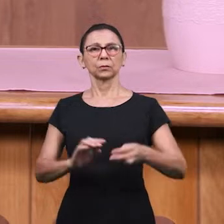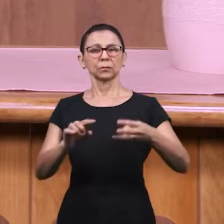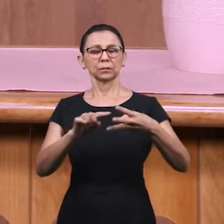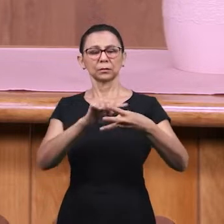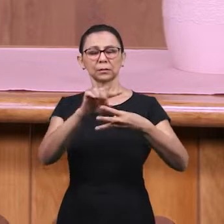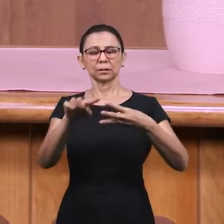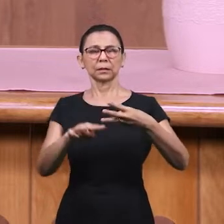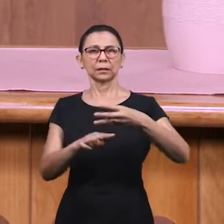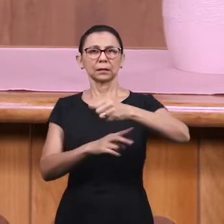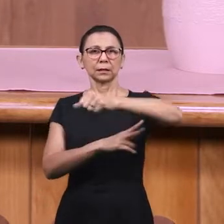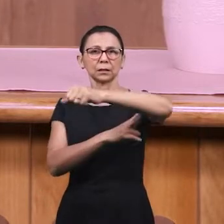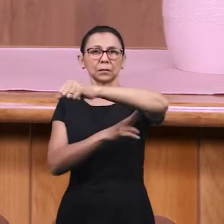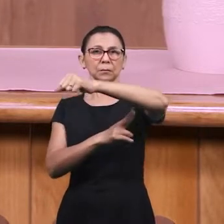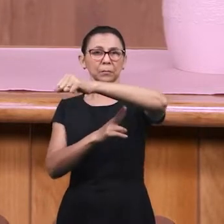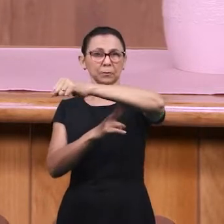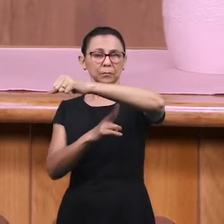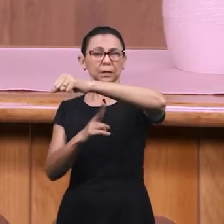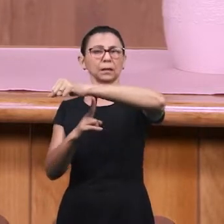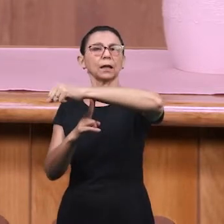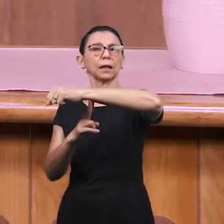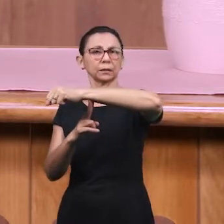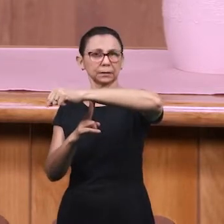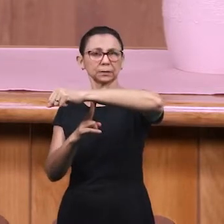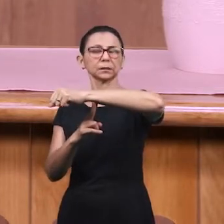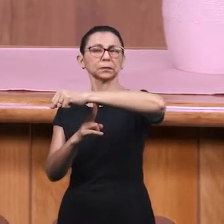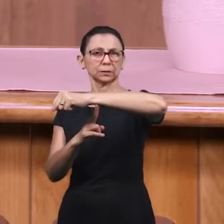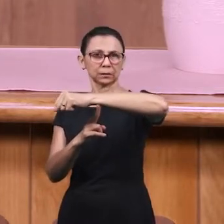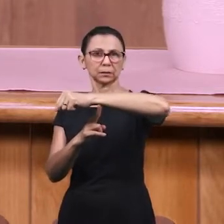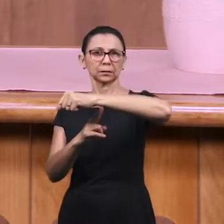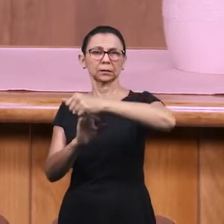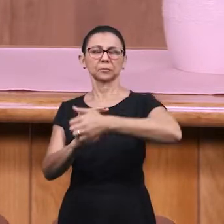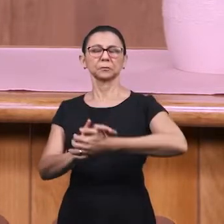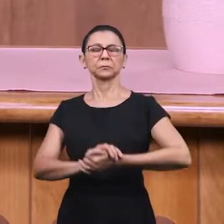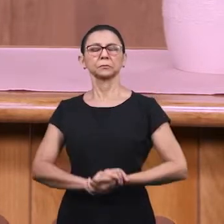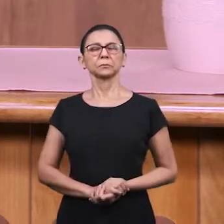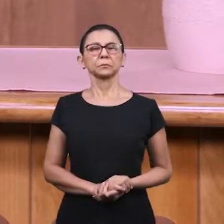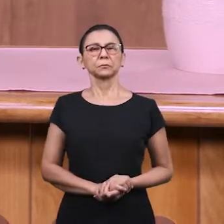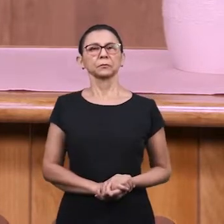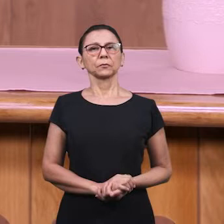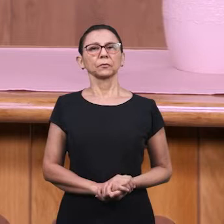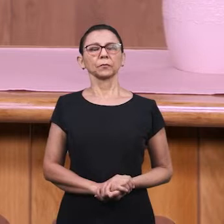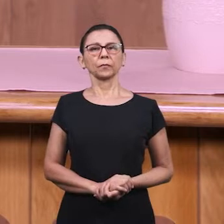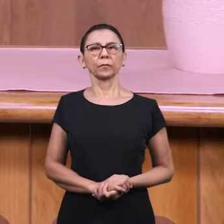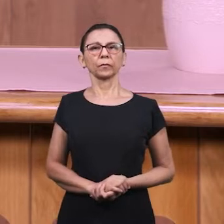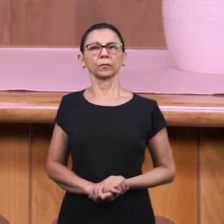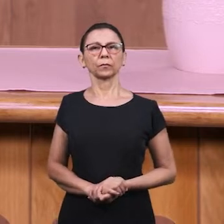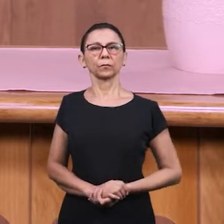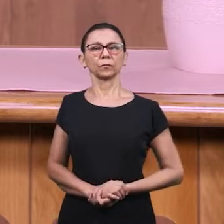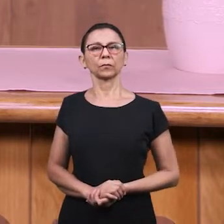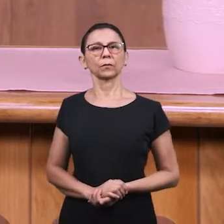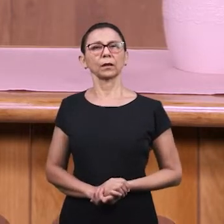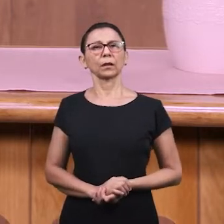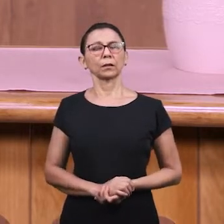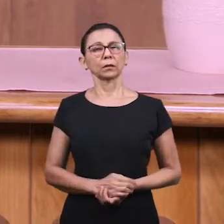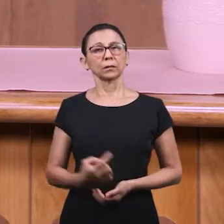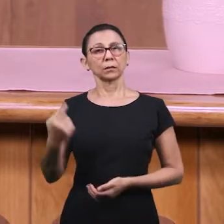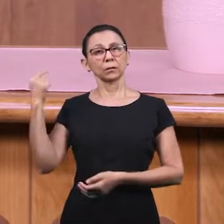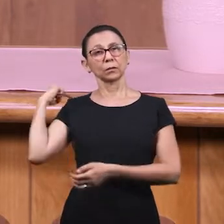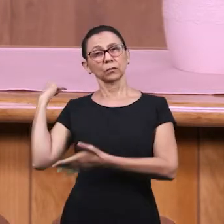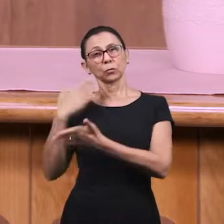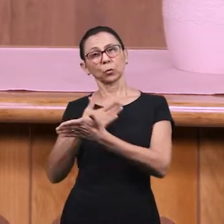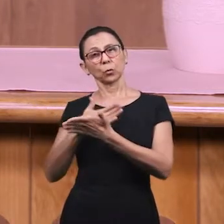всегда было три колонны, которые поддержали нас с самого